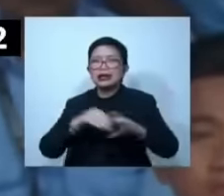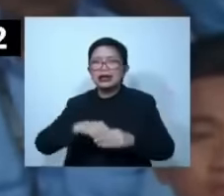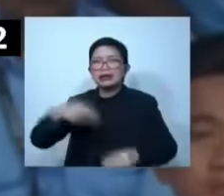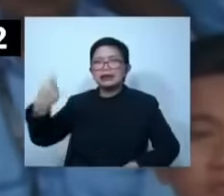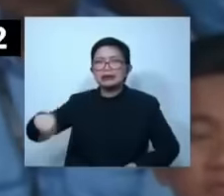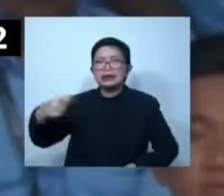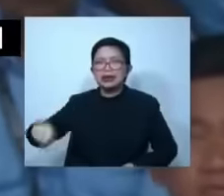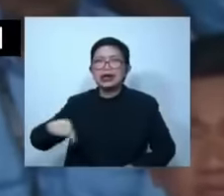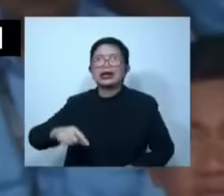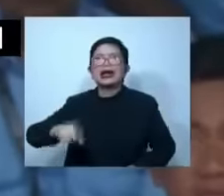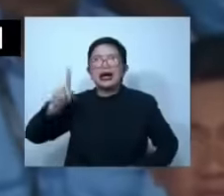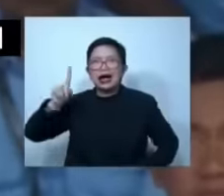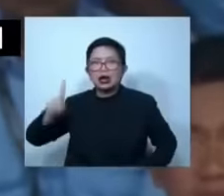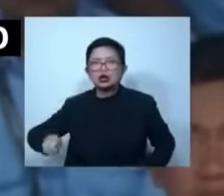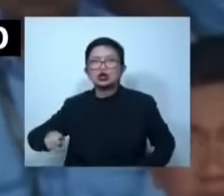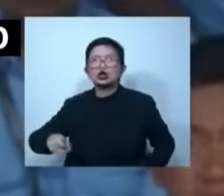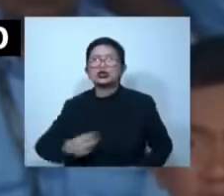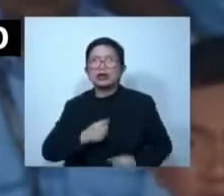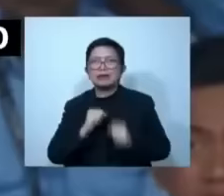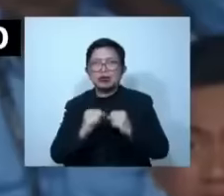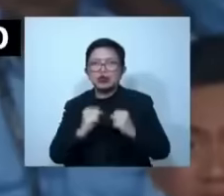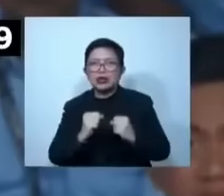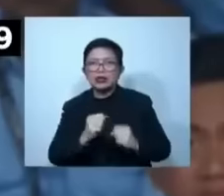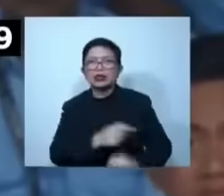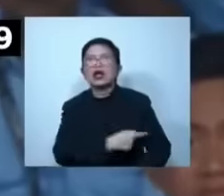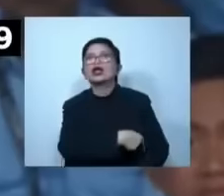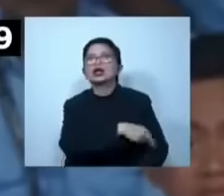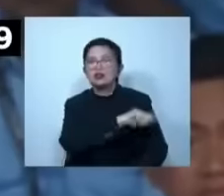harus diperkuat. Jadi saya sependapat